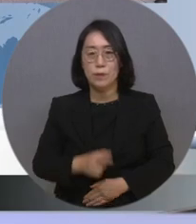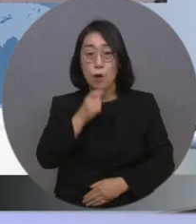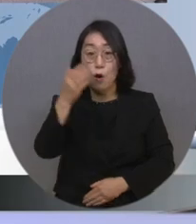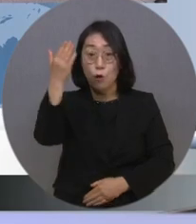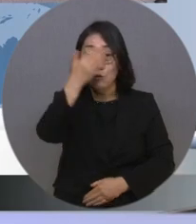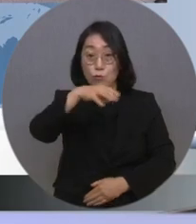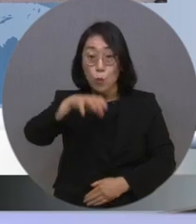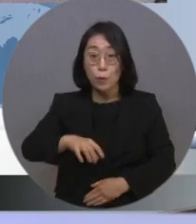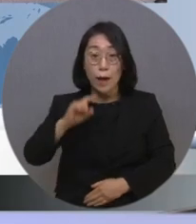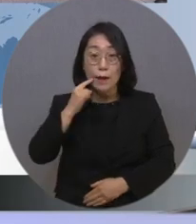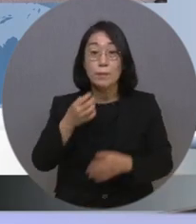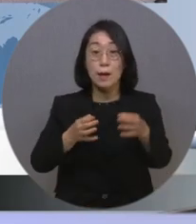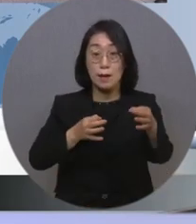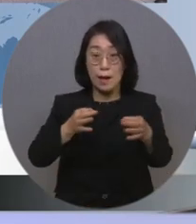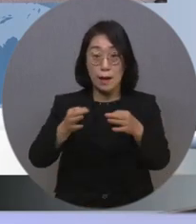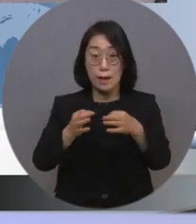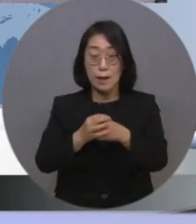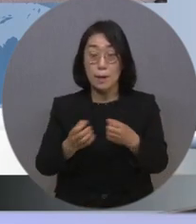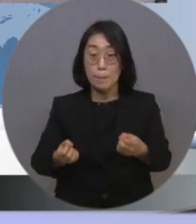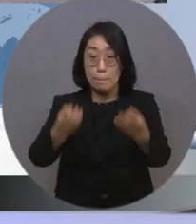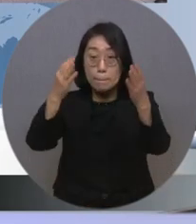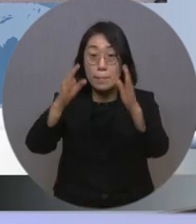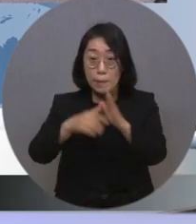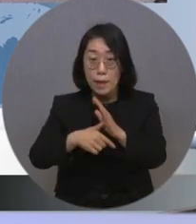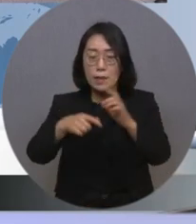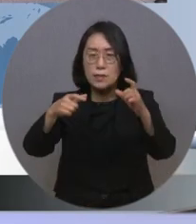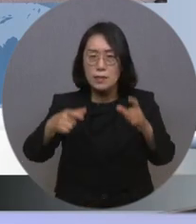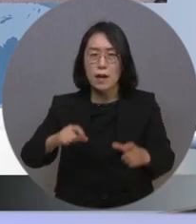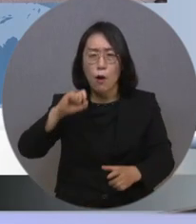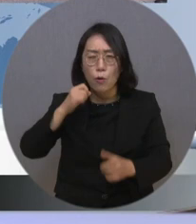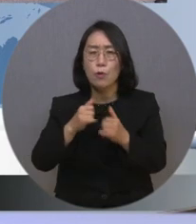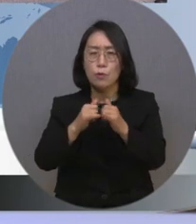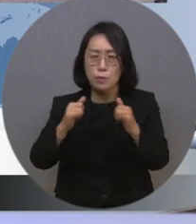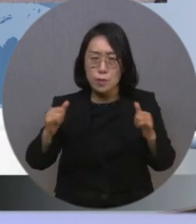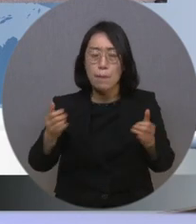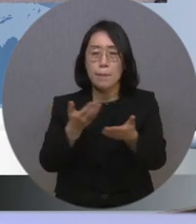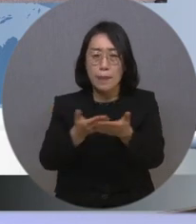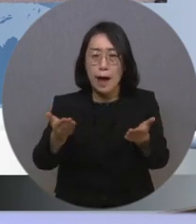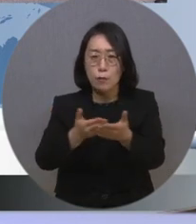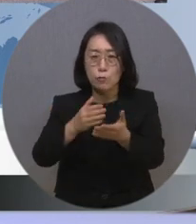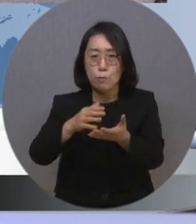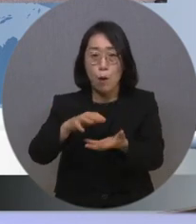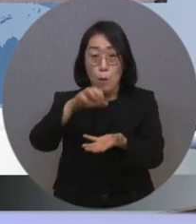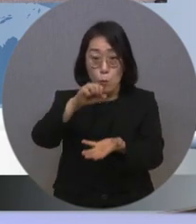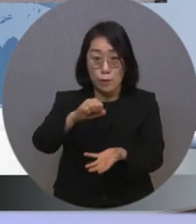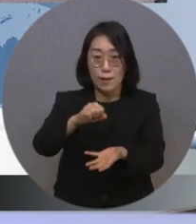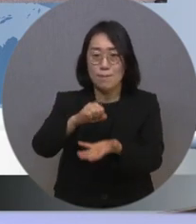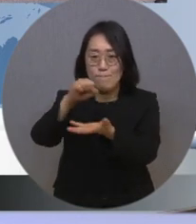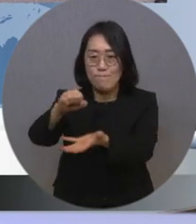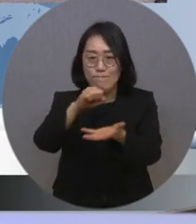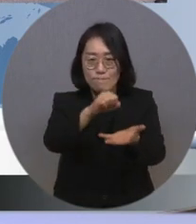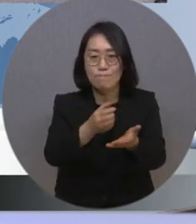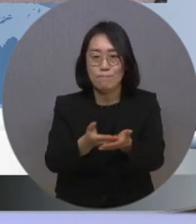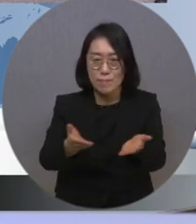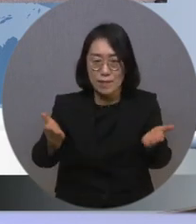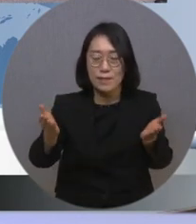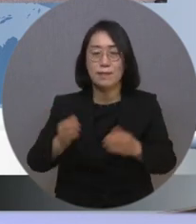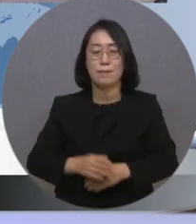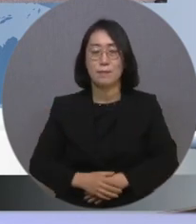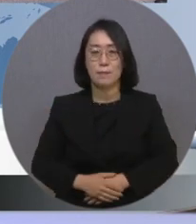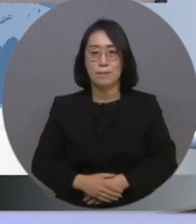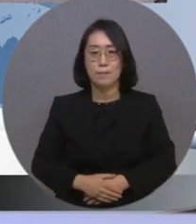여수시 아름다운 가게가 설 명절을 맞아 지역에 취약계층을 위해 나눔 보따리를 전했습니다 현장 소식